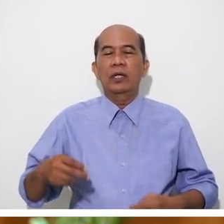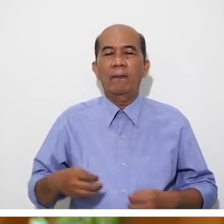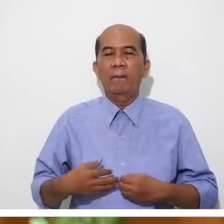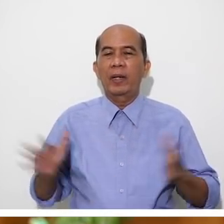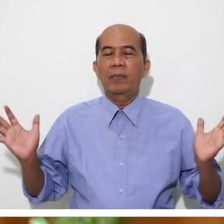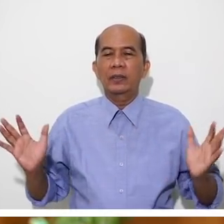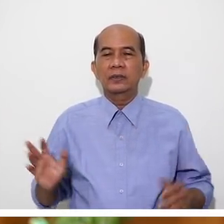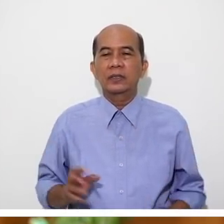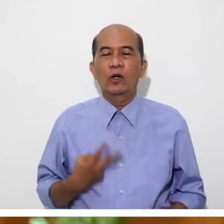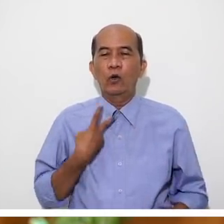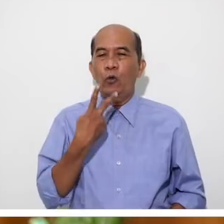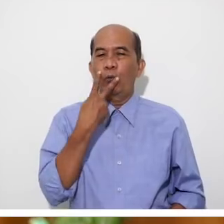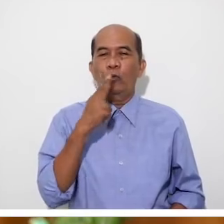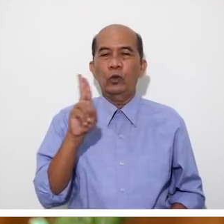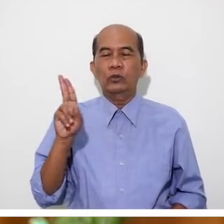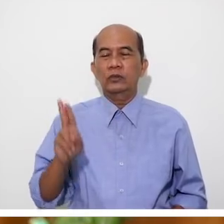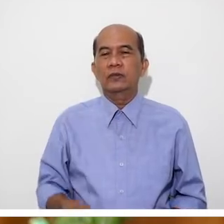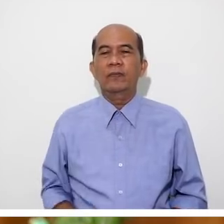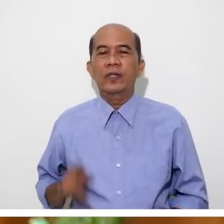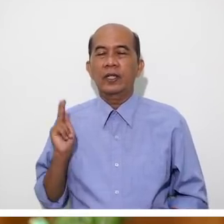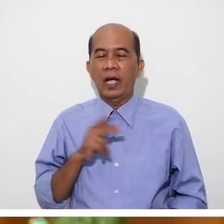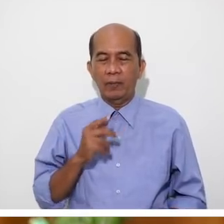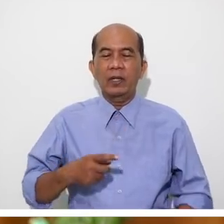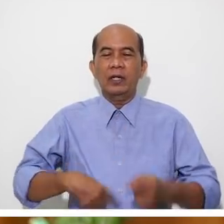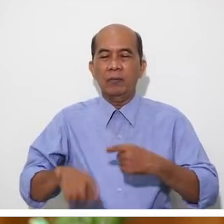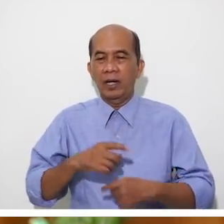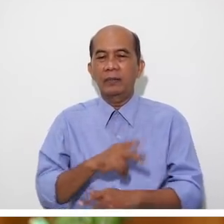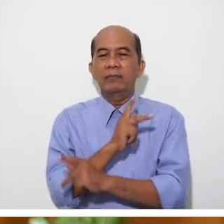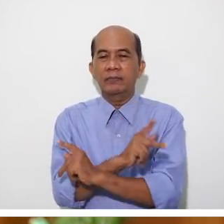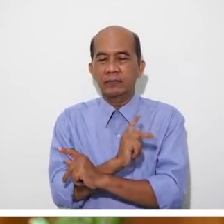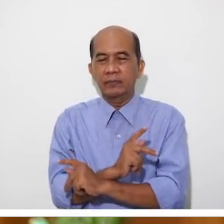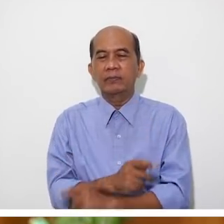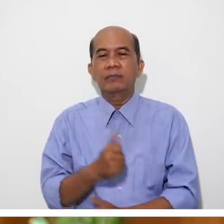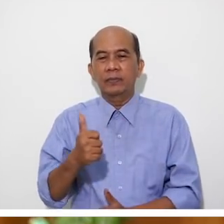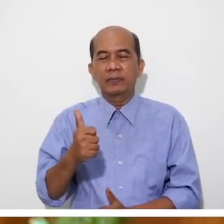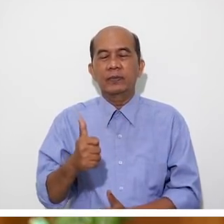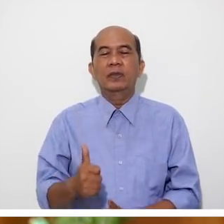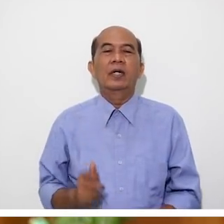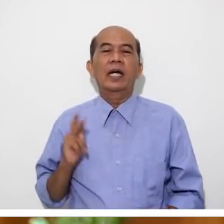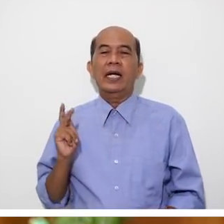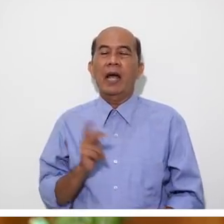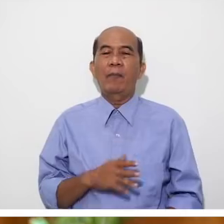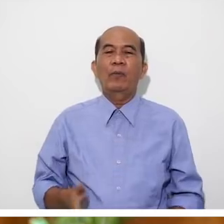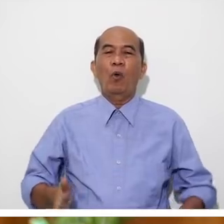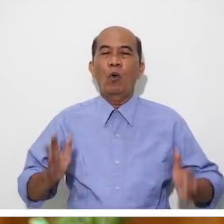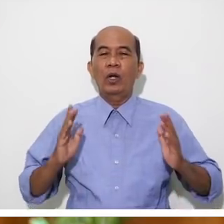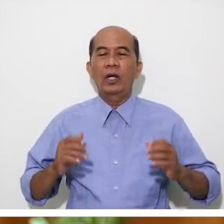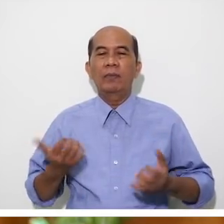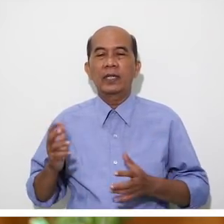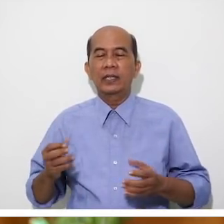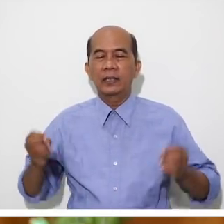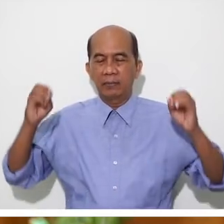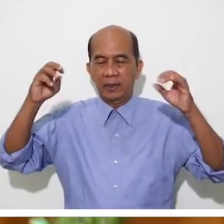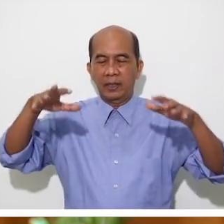COVID-19. Dan kami dapat kembali beraktivitas dengan normal. Dan kami boleh menjadi berkat-Mu yang luar